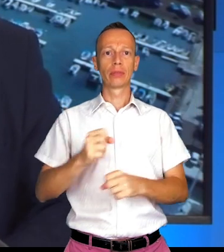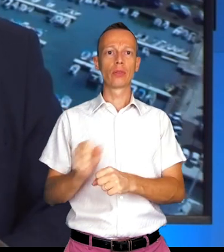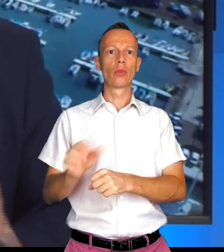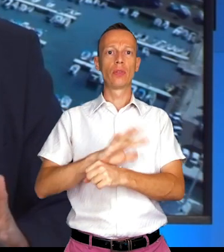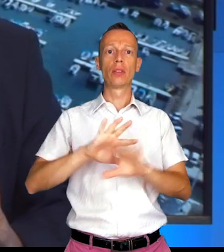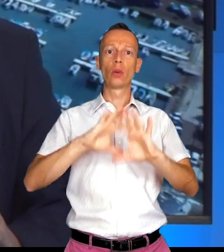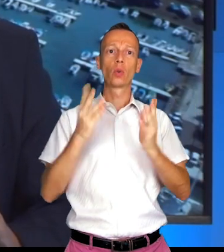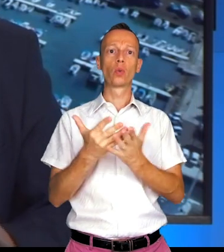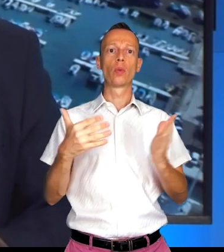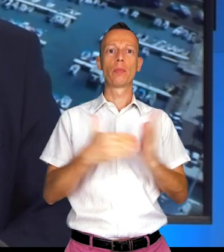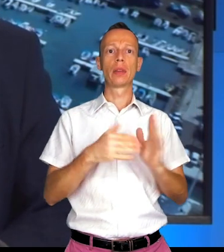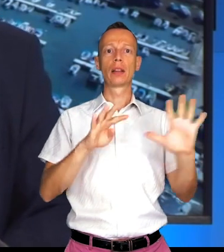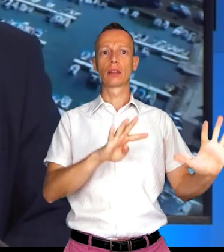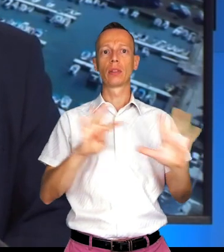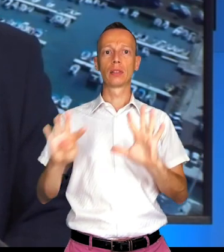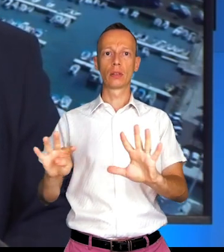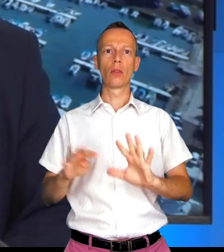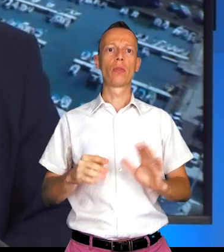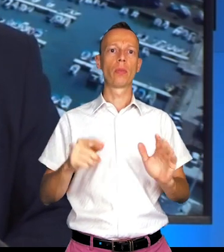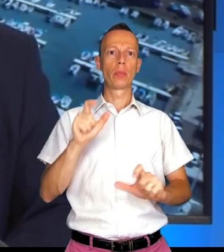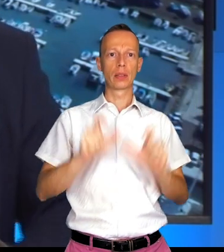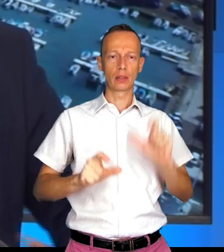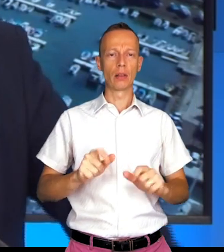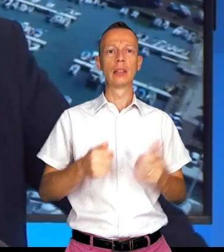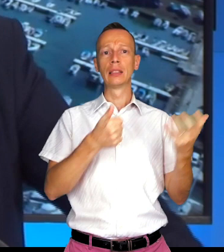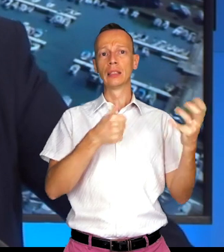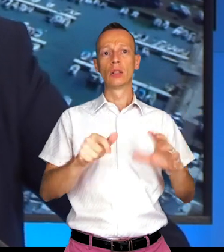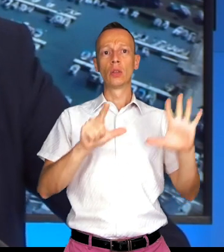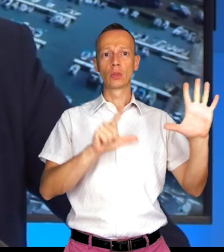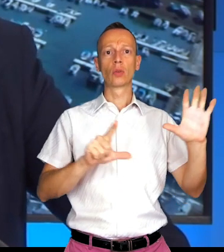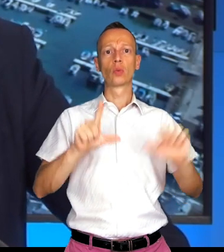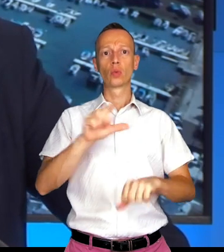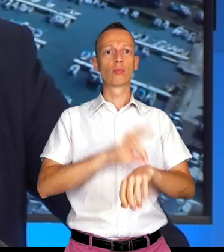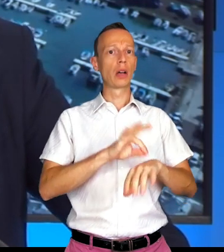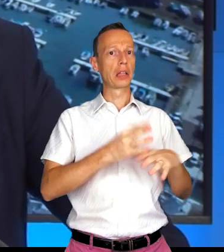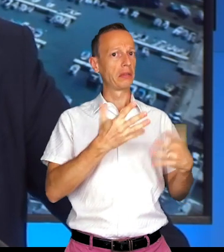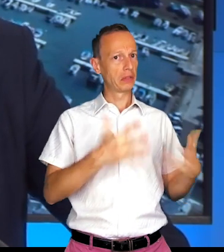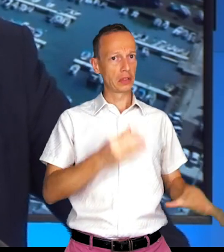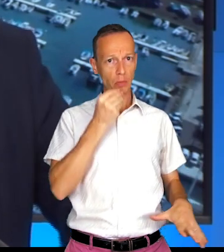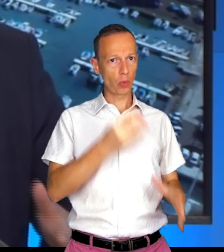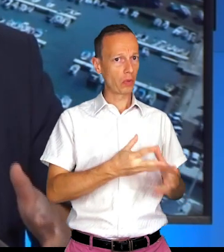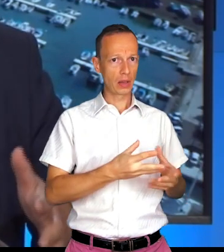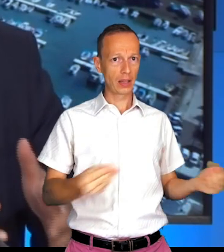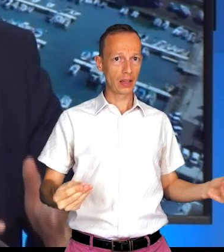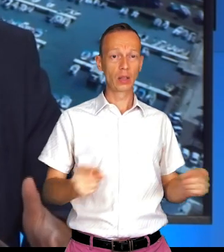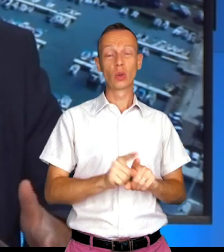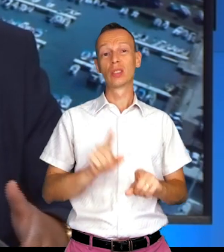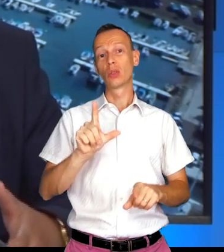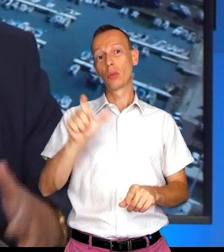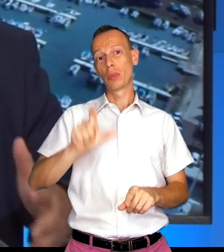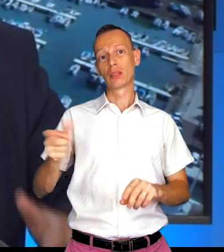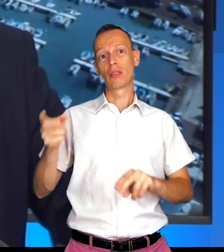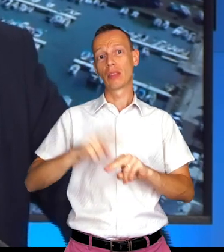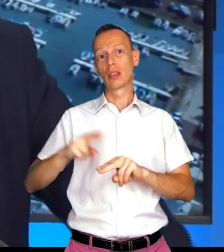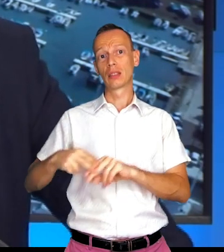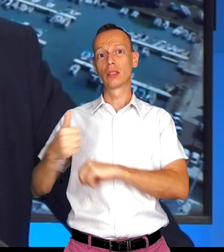en Polynésie, le nombre total des cas est de 1099, 672 personnes sont en état de guérison.